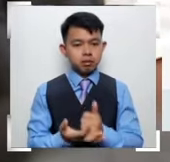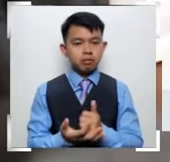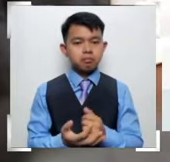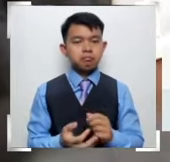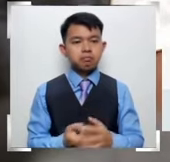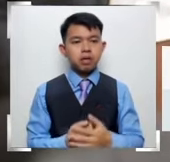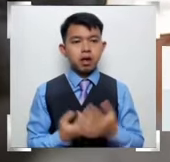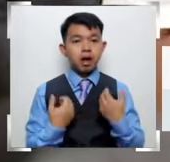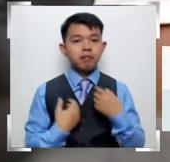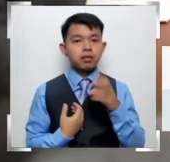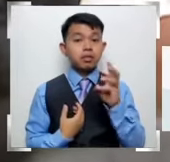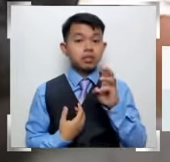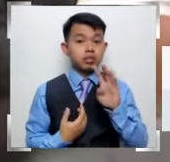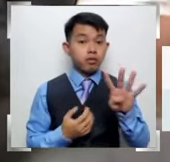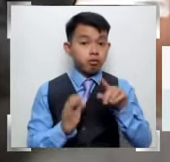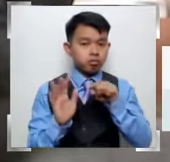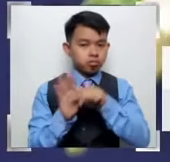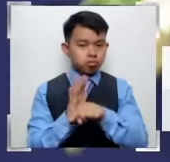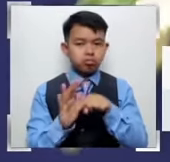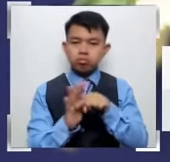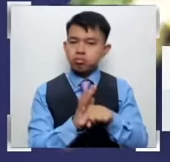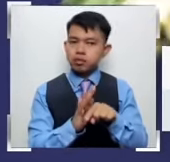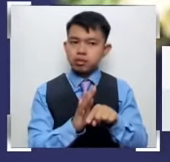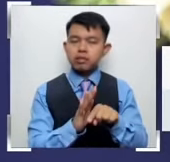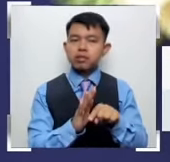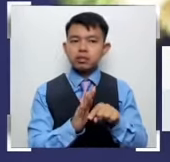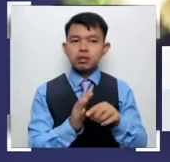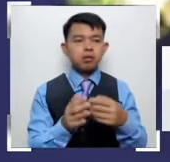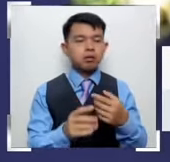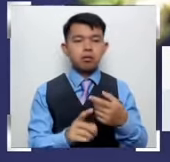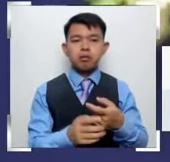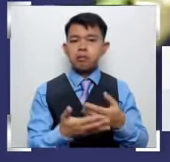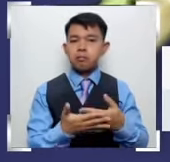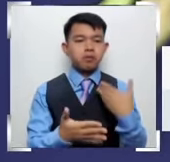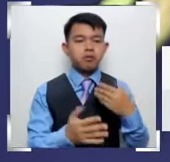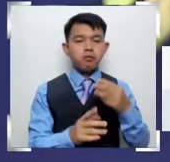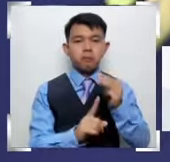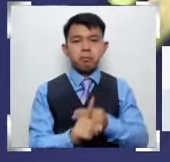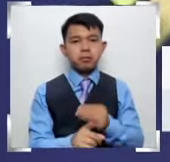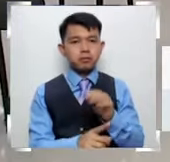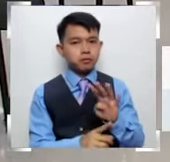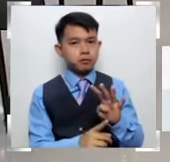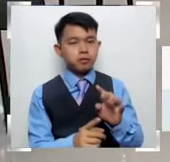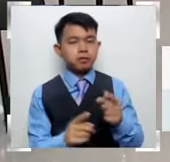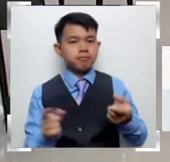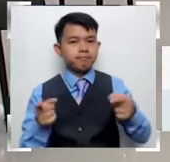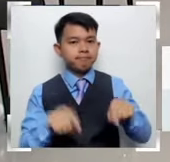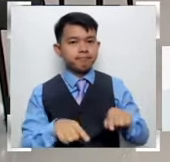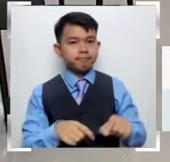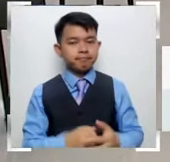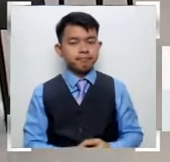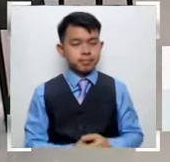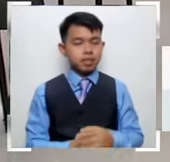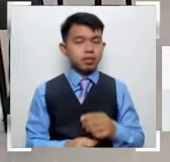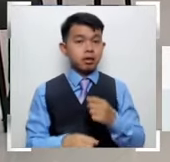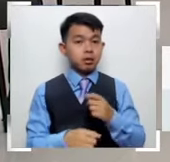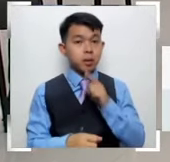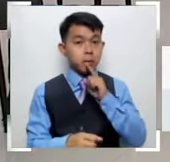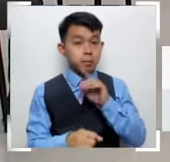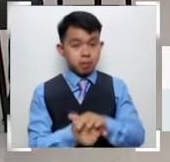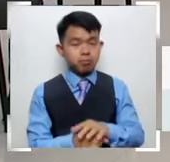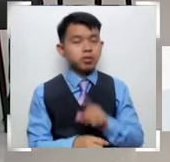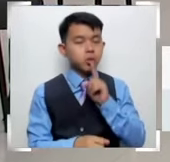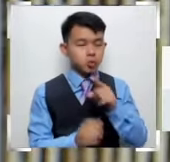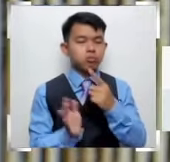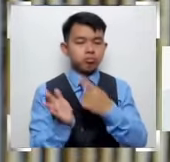even before the March 4 incident. Tiniyak naman ng DILG na iimbestigahan ito at pananagutin ang mga mapapatunayang